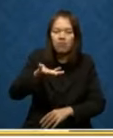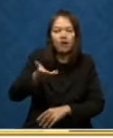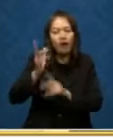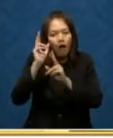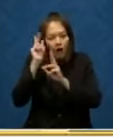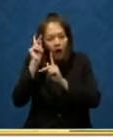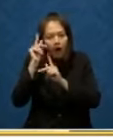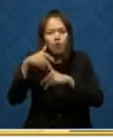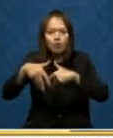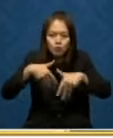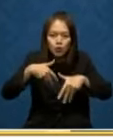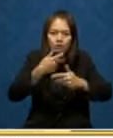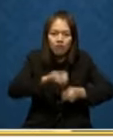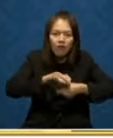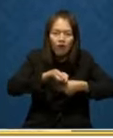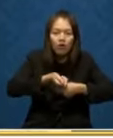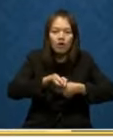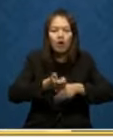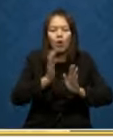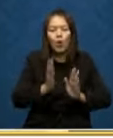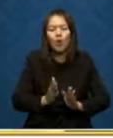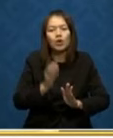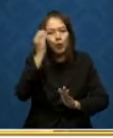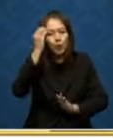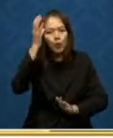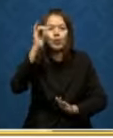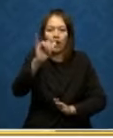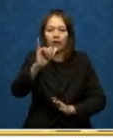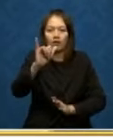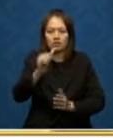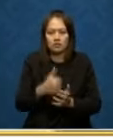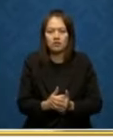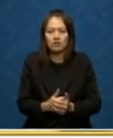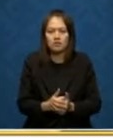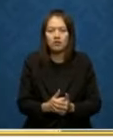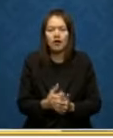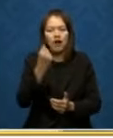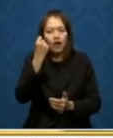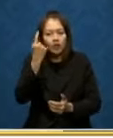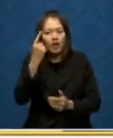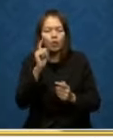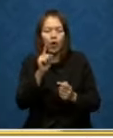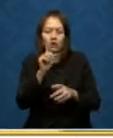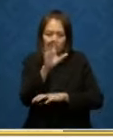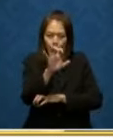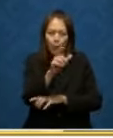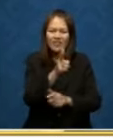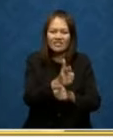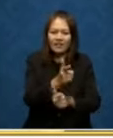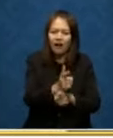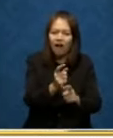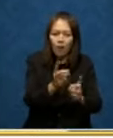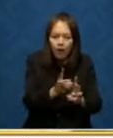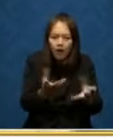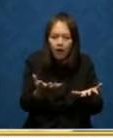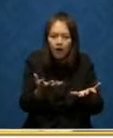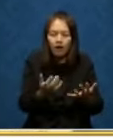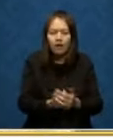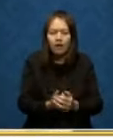มวลชนให้พี่น้องเกษตรกรและบุคคลที่ยังไม่มีความรู้เรื่องกุ้งเนี่ยครับได้เข้าใจเรื่องกุ้งว่าเลี้ยงกุ้งอย่างไรนะ